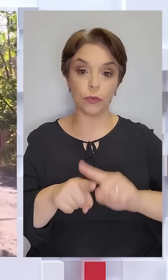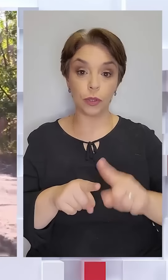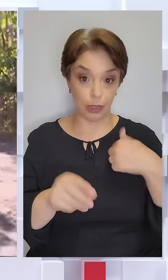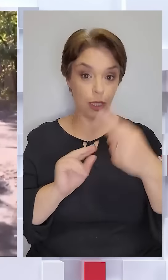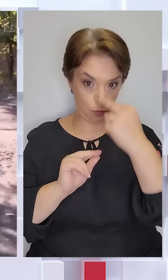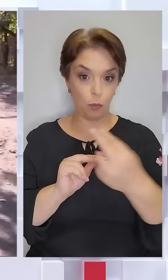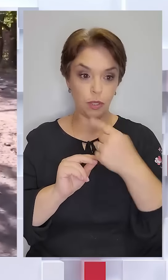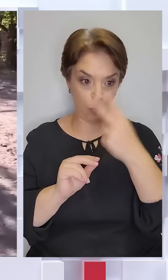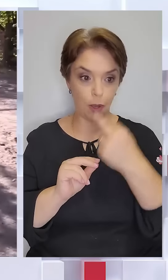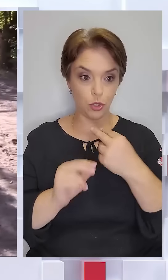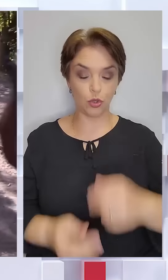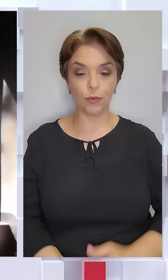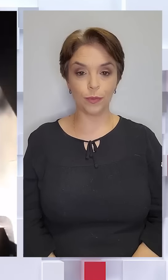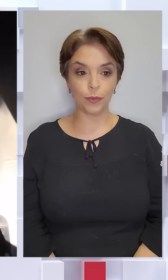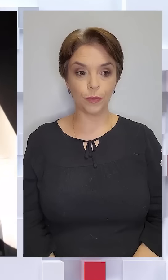нас побачиш.